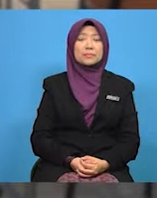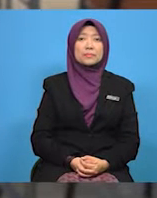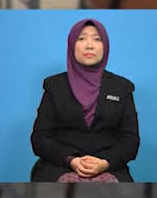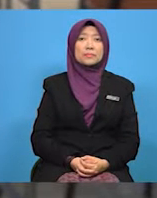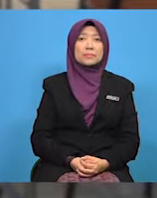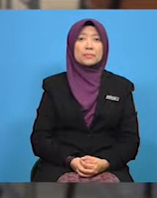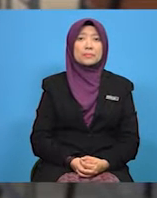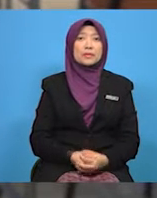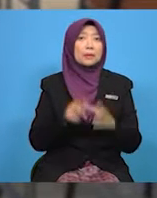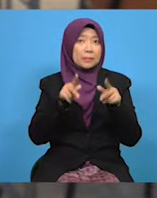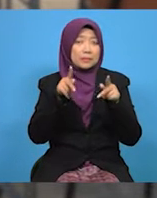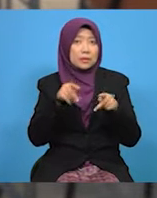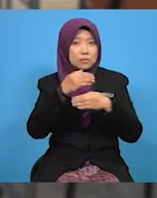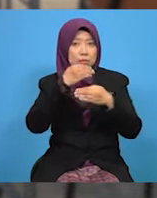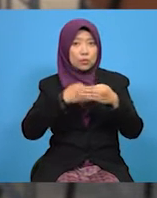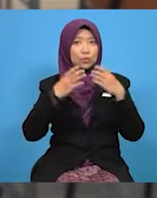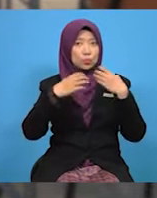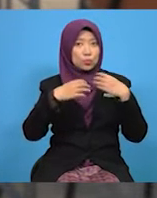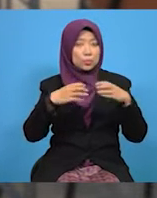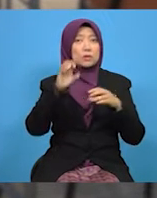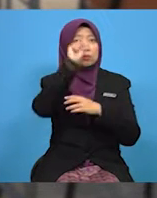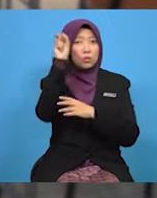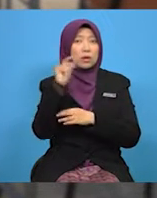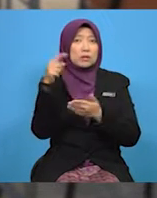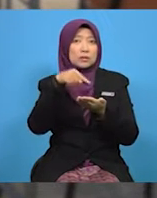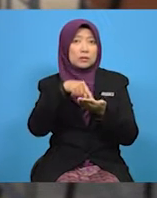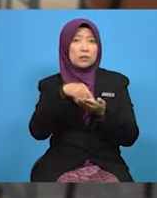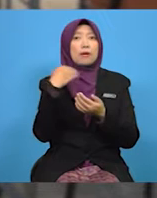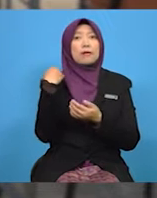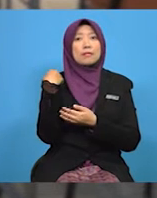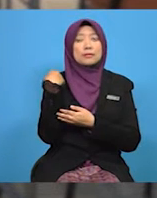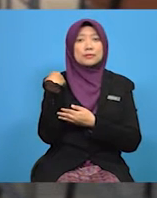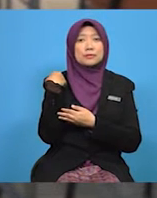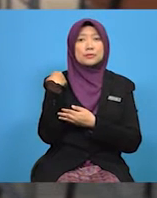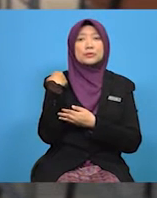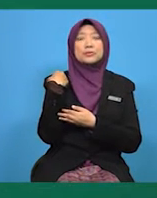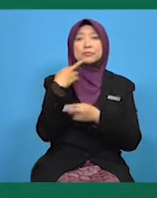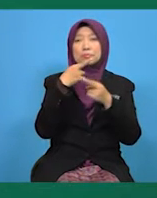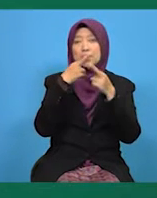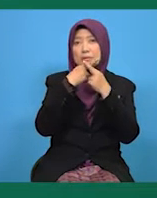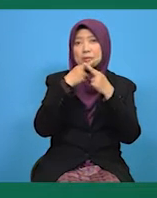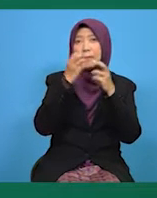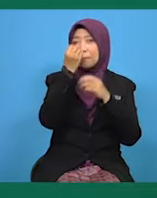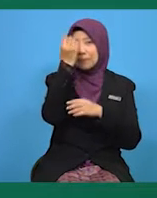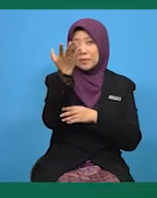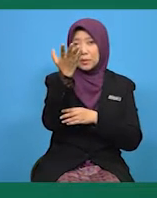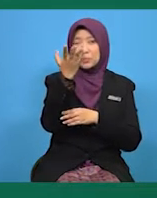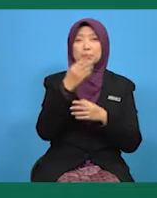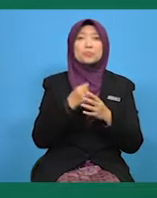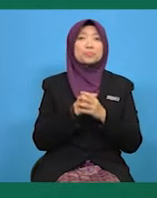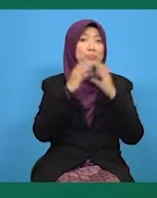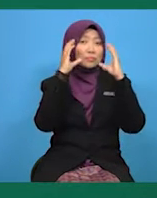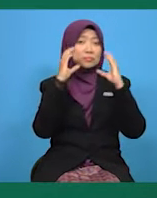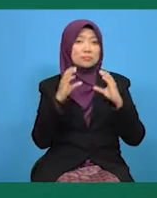Baiklah pelajar-pelajar, sebelum kamu cuba soalan ini, ada tips yang ingin cikgu kongsikan.